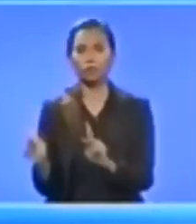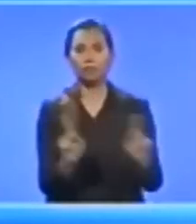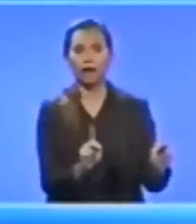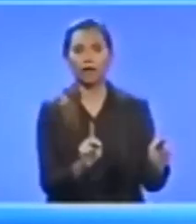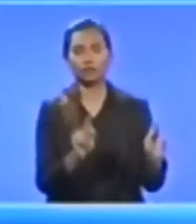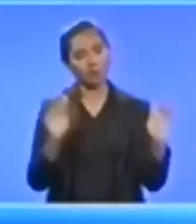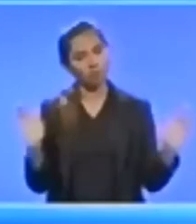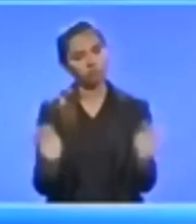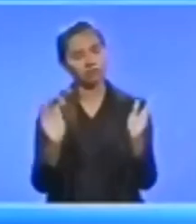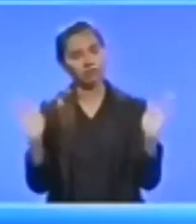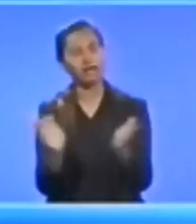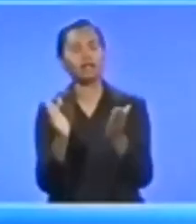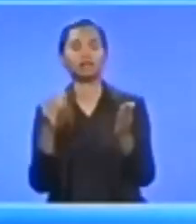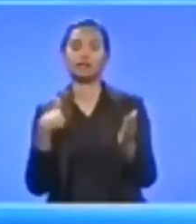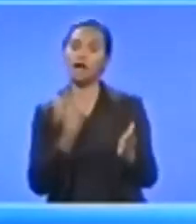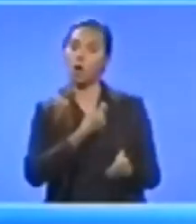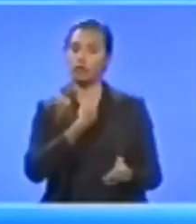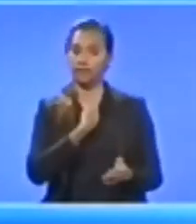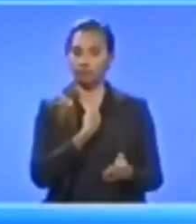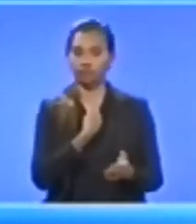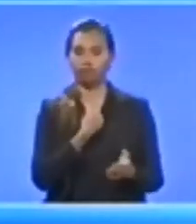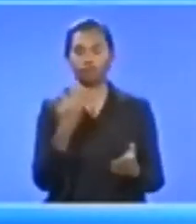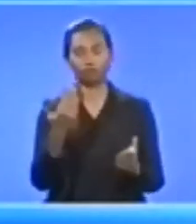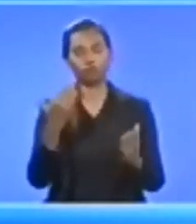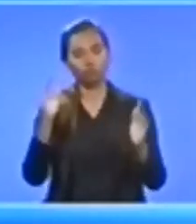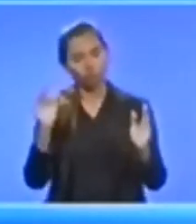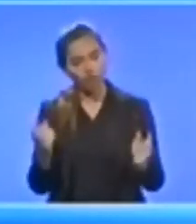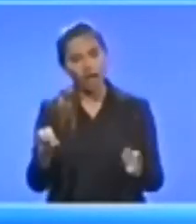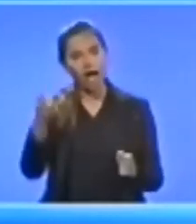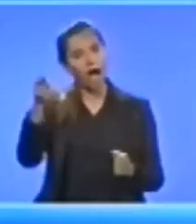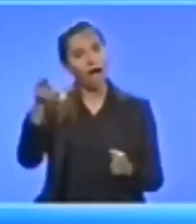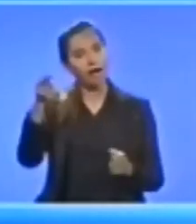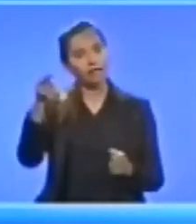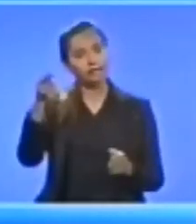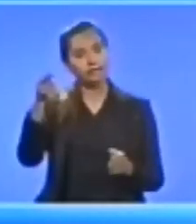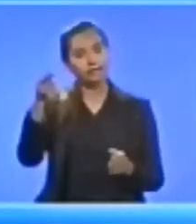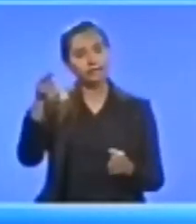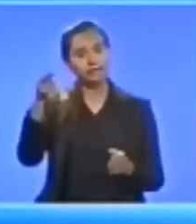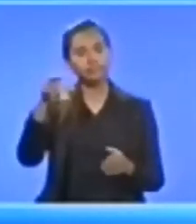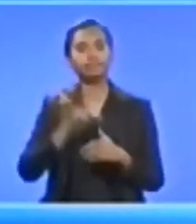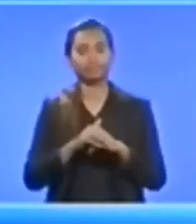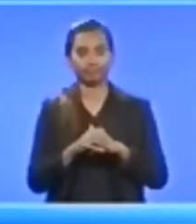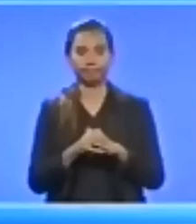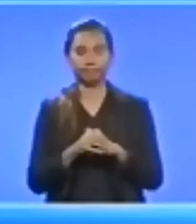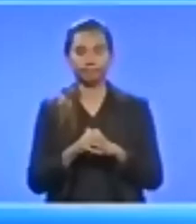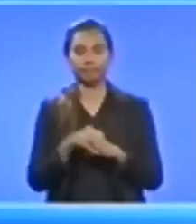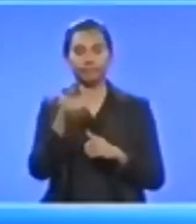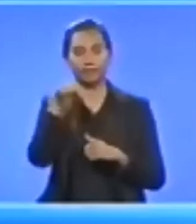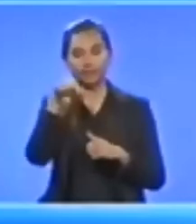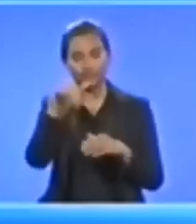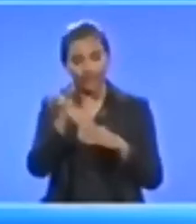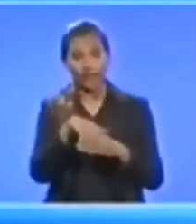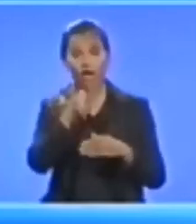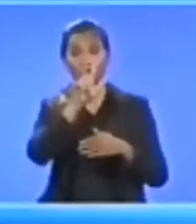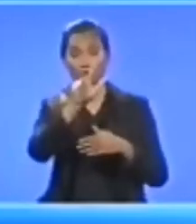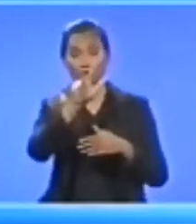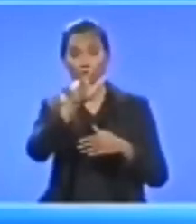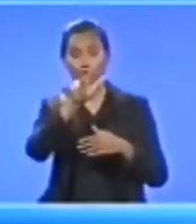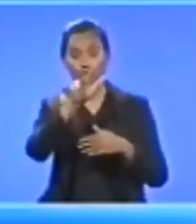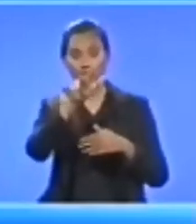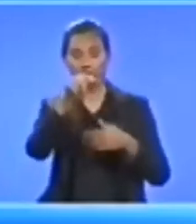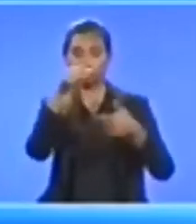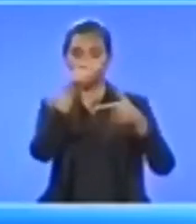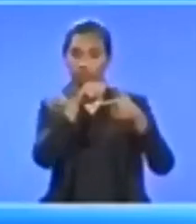supaya lebih cemerlang dalam 3P, iaitu pendidikan, pekerjaan